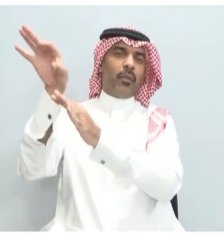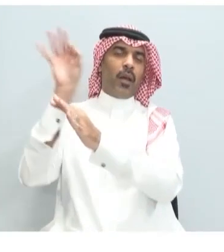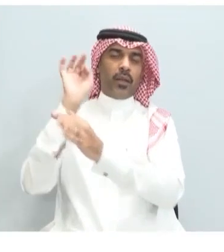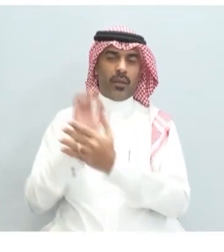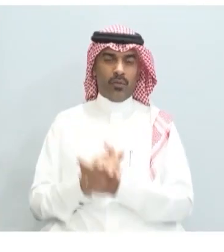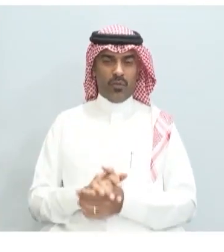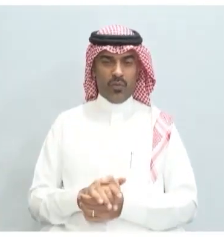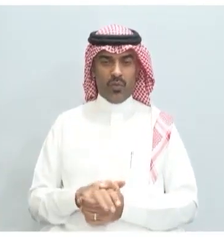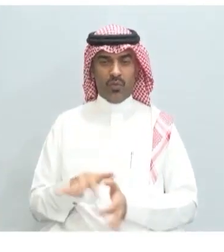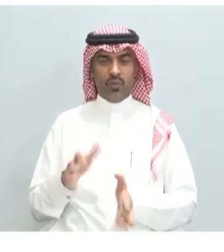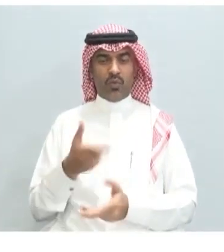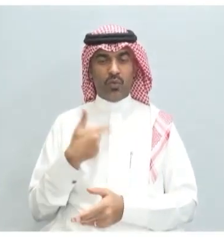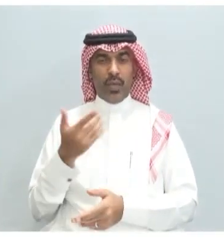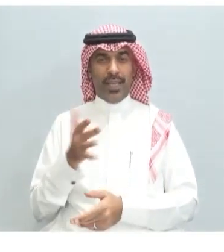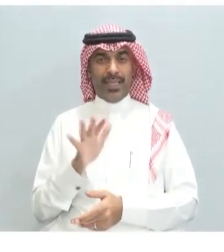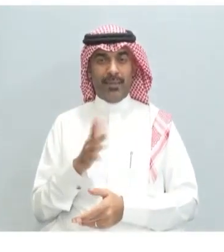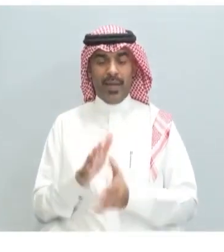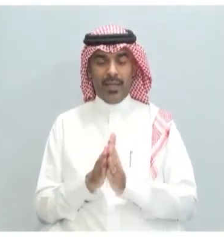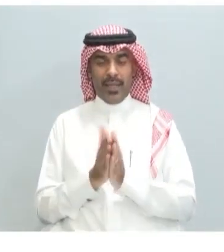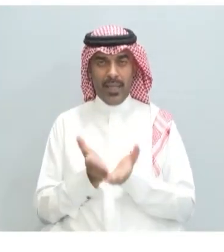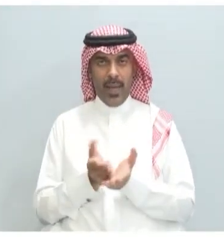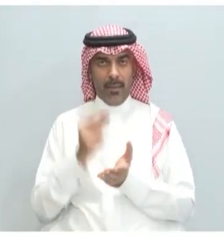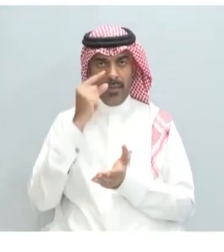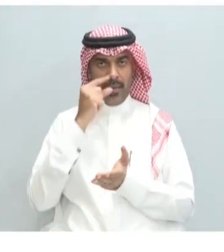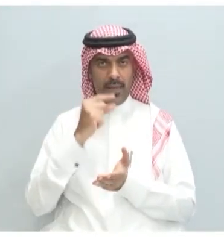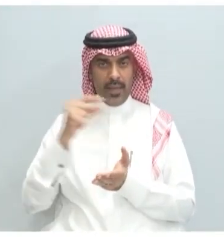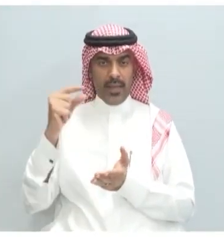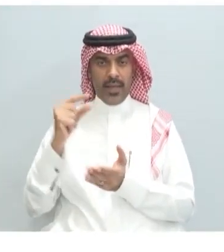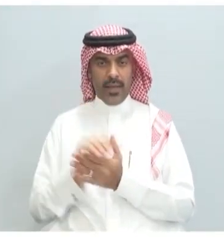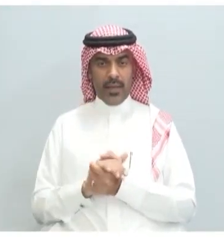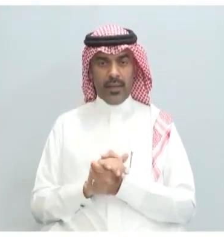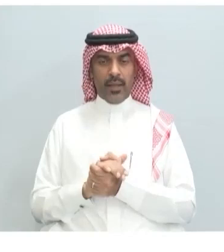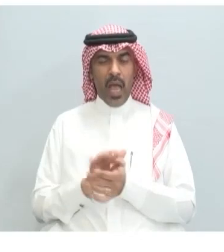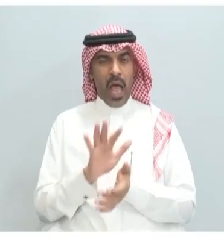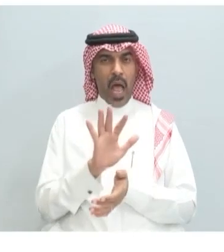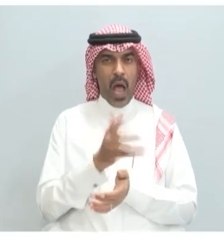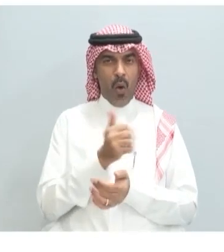يكون الكتاب دينيا هذه حادثه